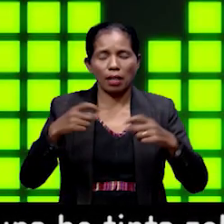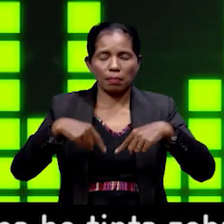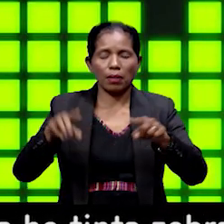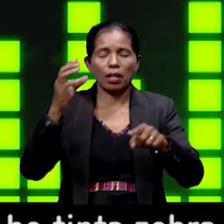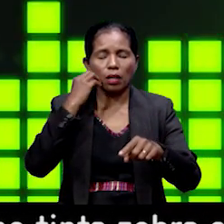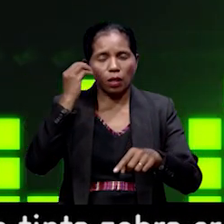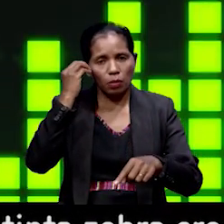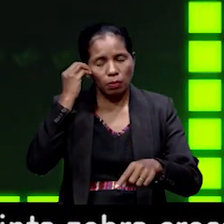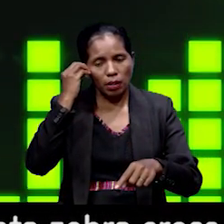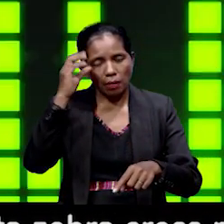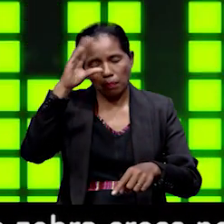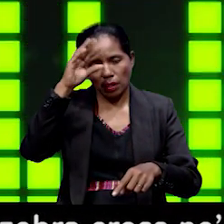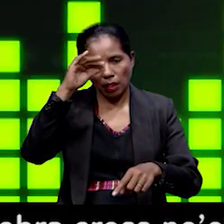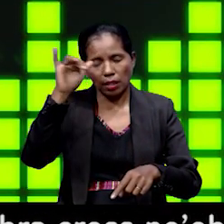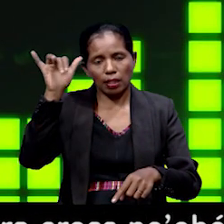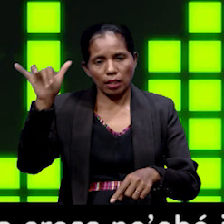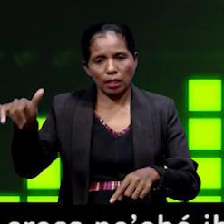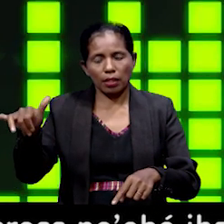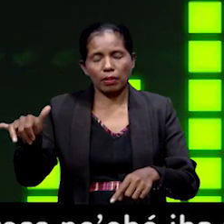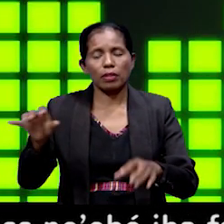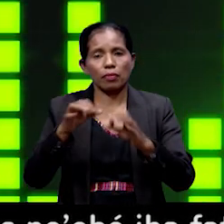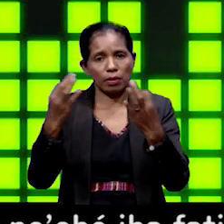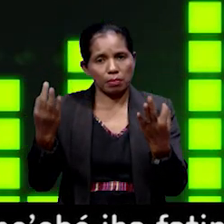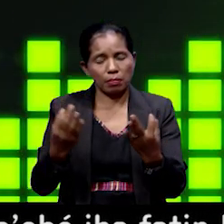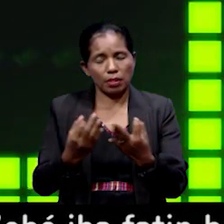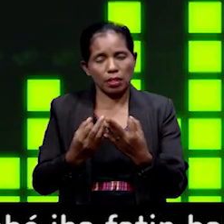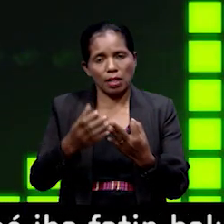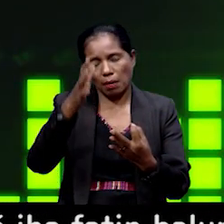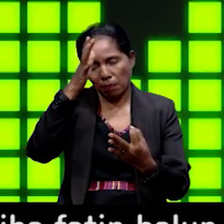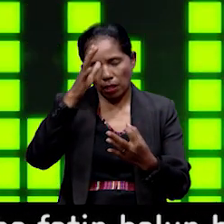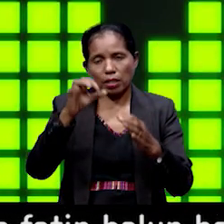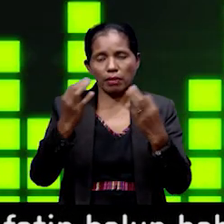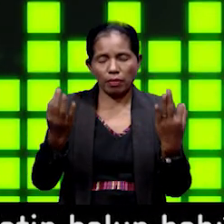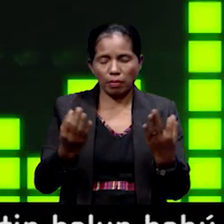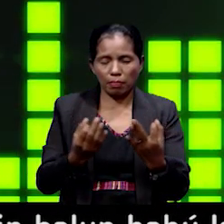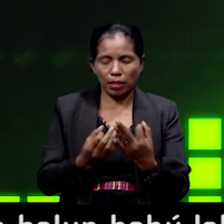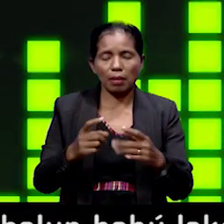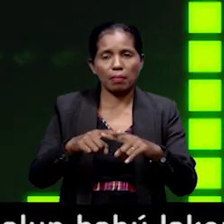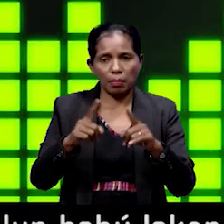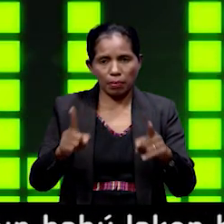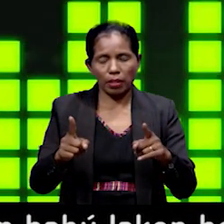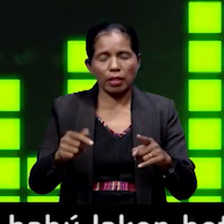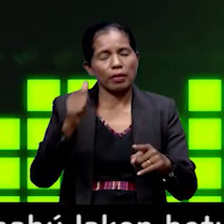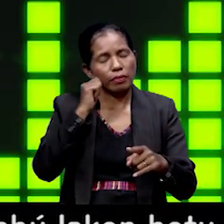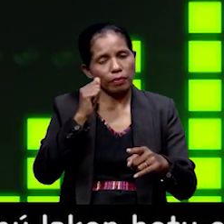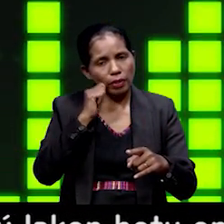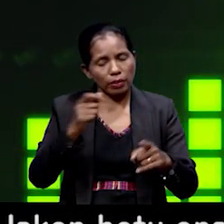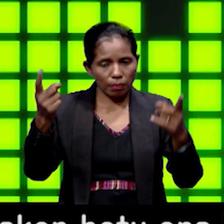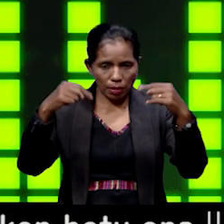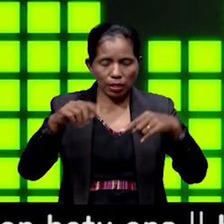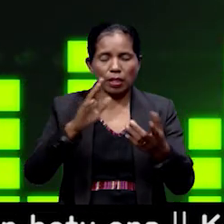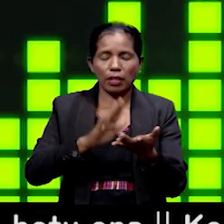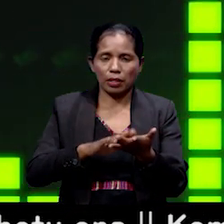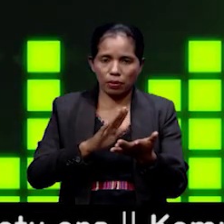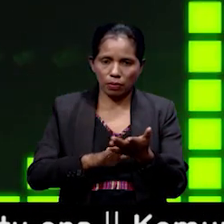ida be mana ne hela ya ne ya aman ya family ne uma me be ida fetone mai skola mo